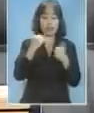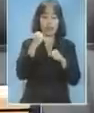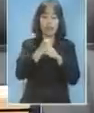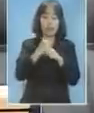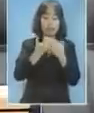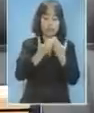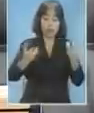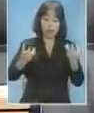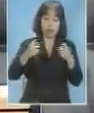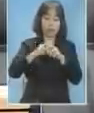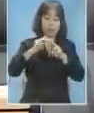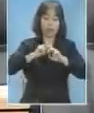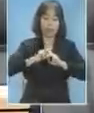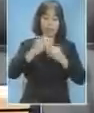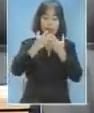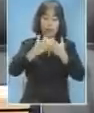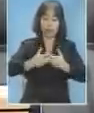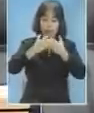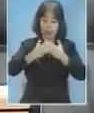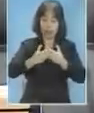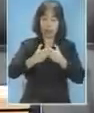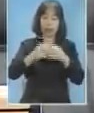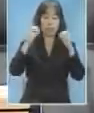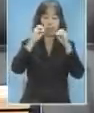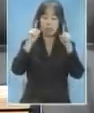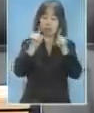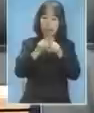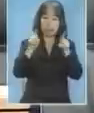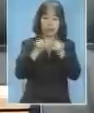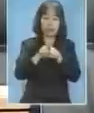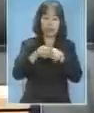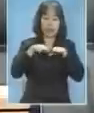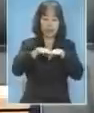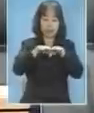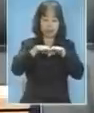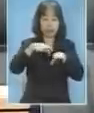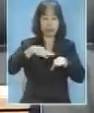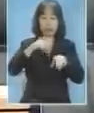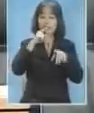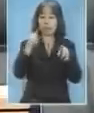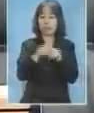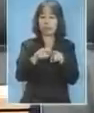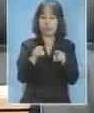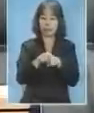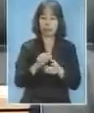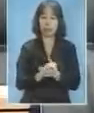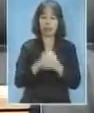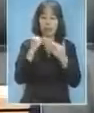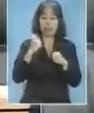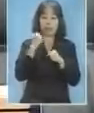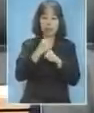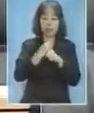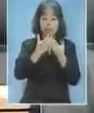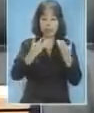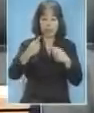บสิ่งของทั้งสิ้นครับสินค้าอุตสาหกรรมเราไม่ได้แตกต่างกับช่างเย็บเสื้อโหรเลยครับเรามีมาร์จิ้น